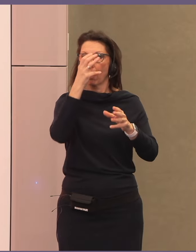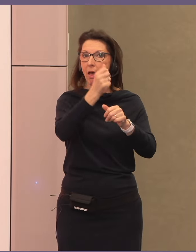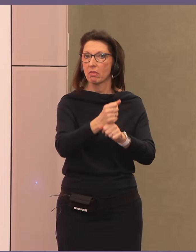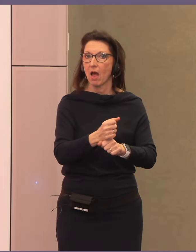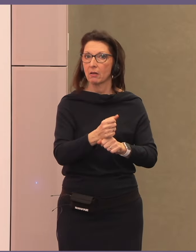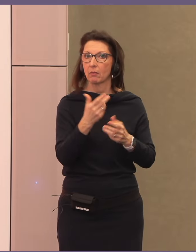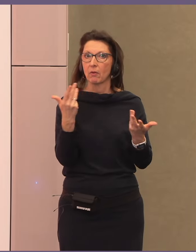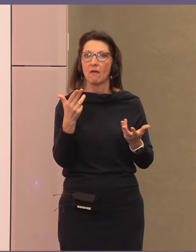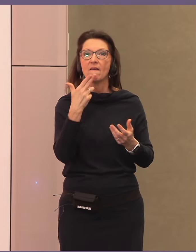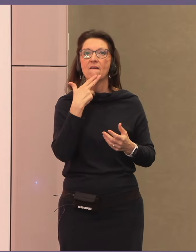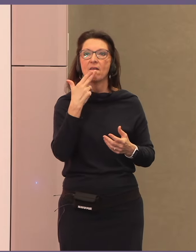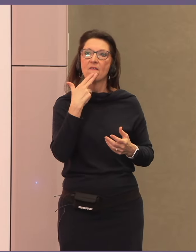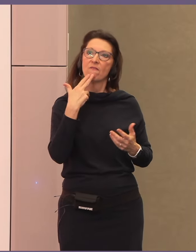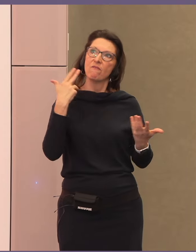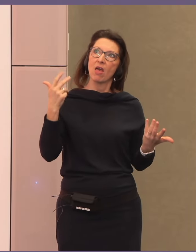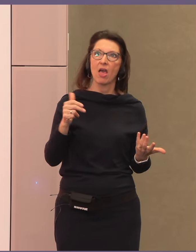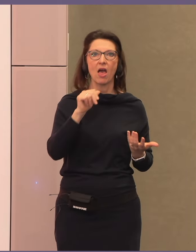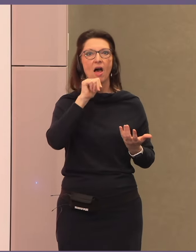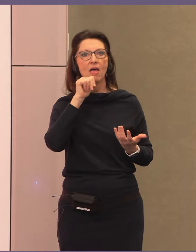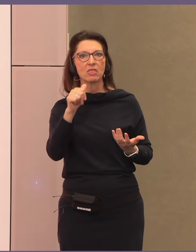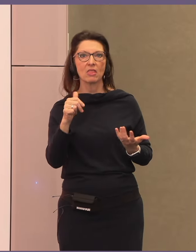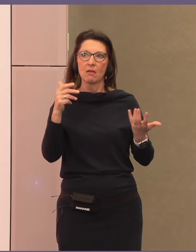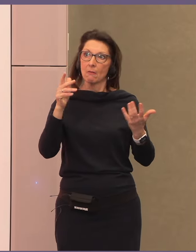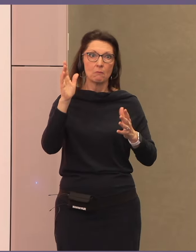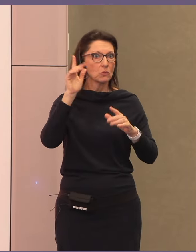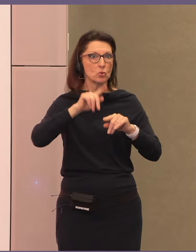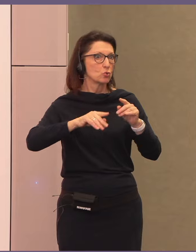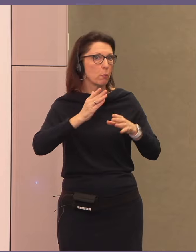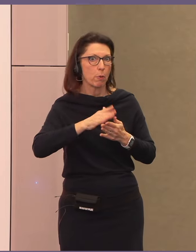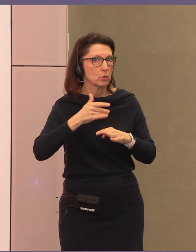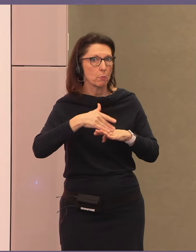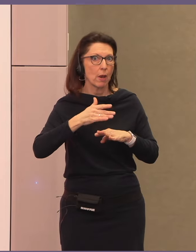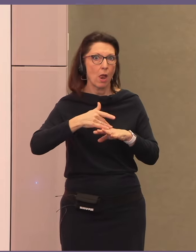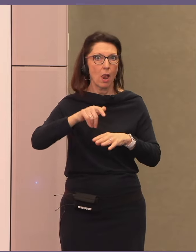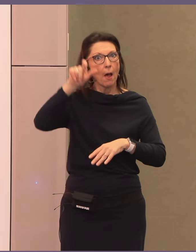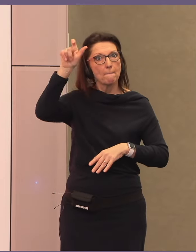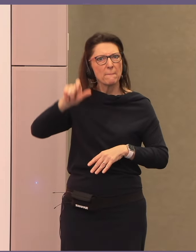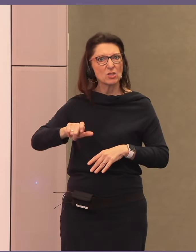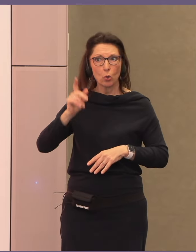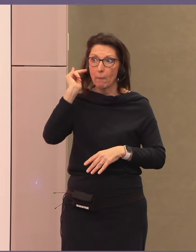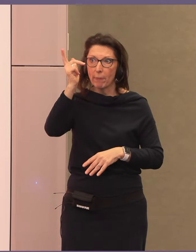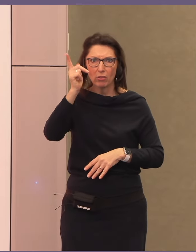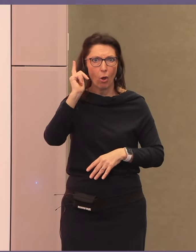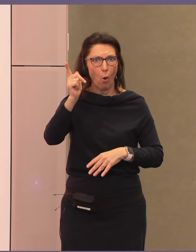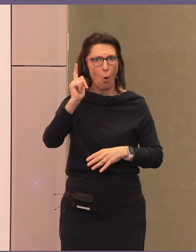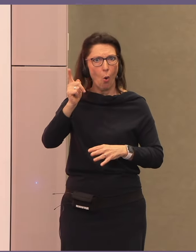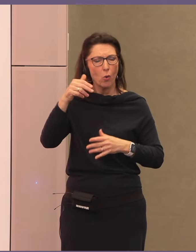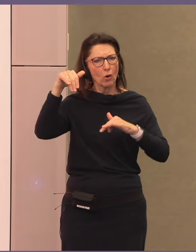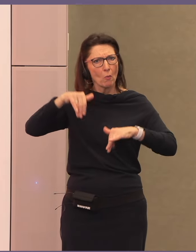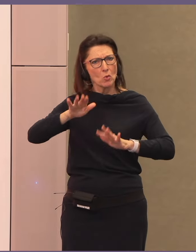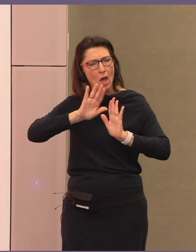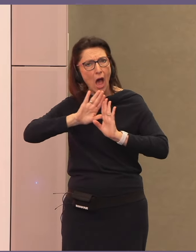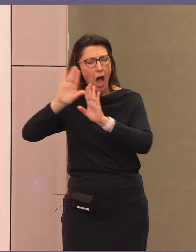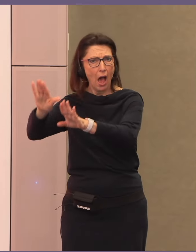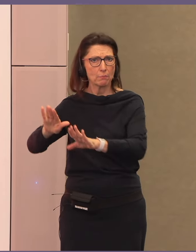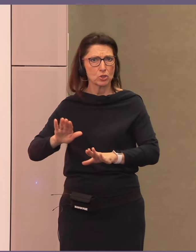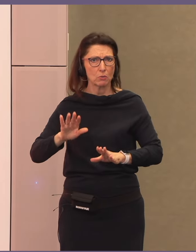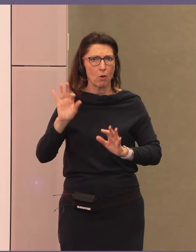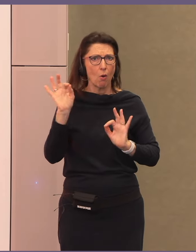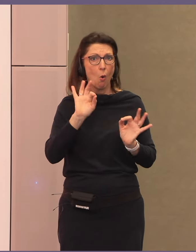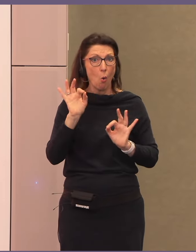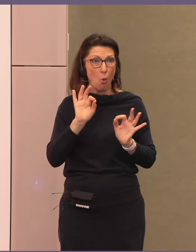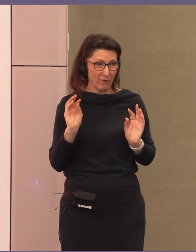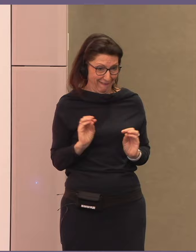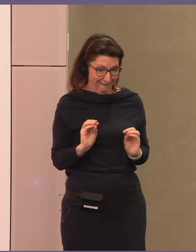Gesinnung nicht teilen, weitergedacht tatsächlich bedroht werden. Nicht nur von Abschiebung, sondern gänzlich auch in einer Verfolgung